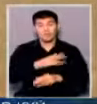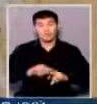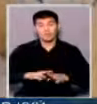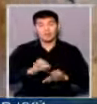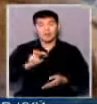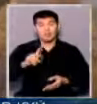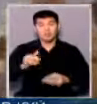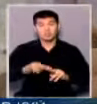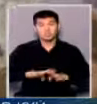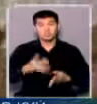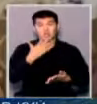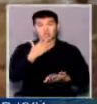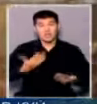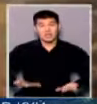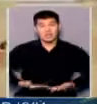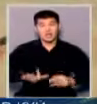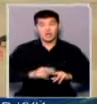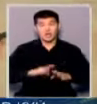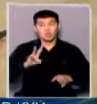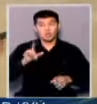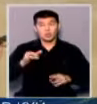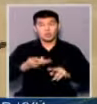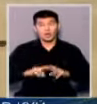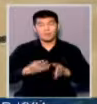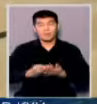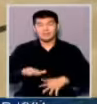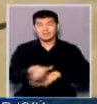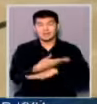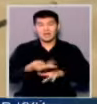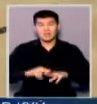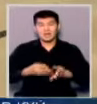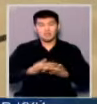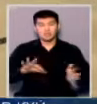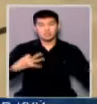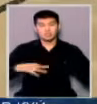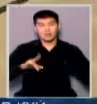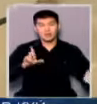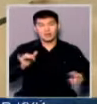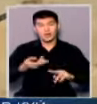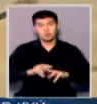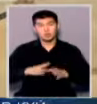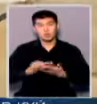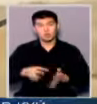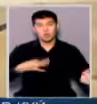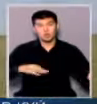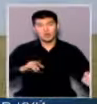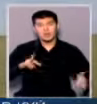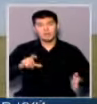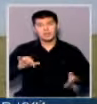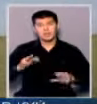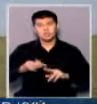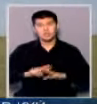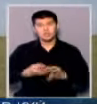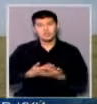Алмазия Жахина шетелде тұратын қандасымыз, Нұрымбай Сүлейменұлының дала сазын, домбырашы Бақтыгүл Оразова күйші Малғаждар